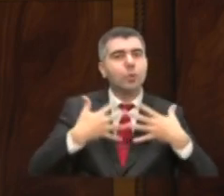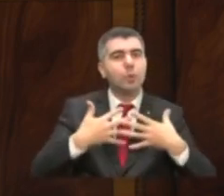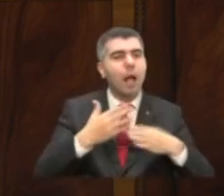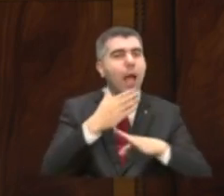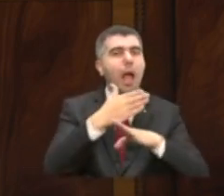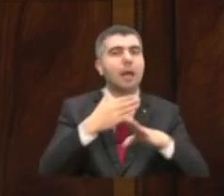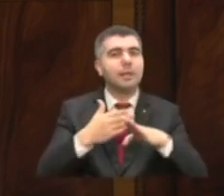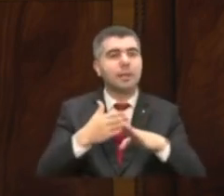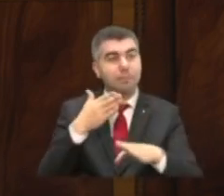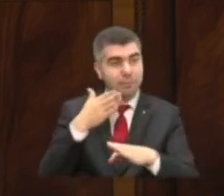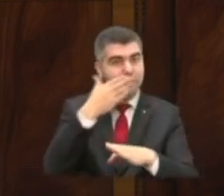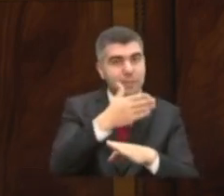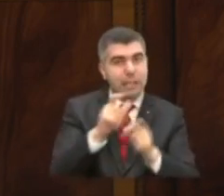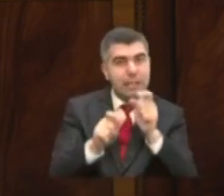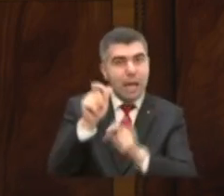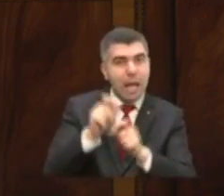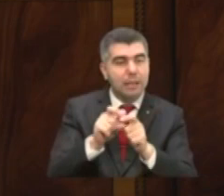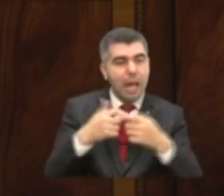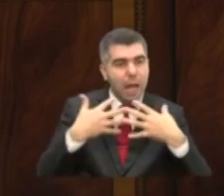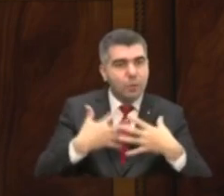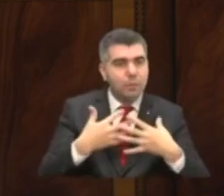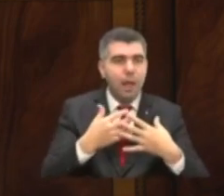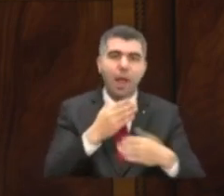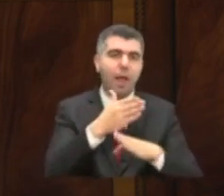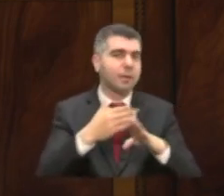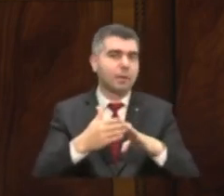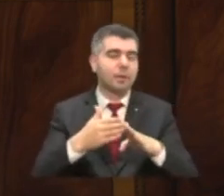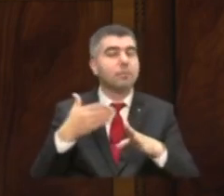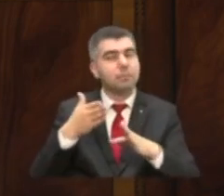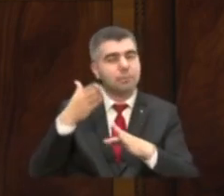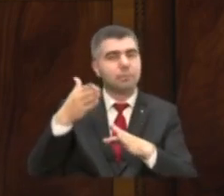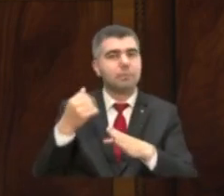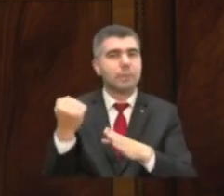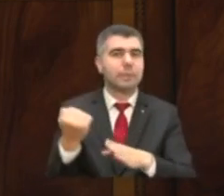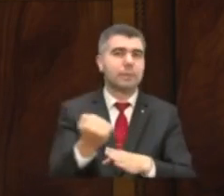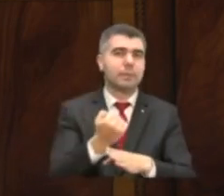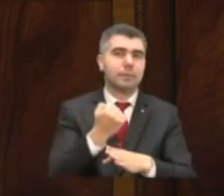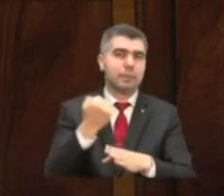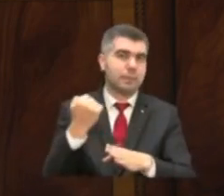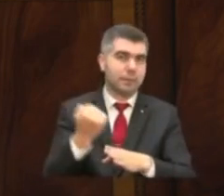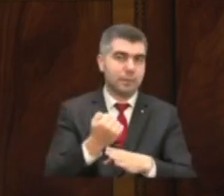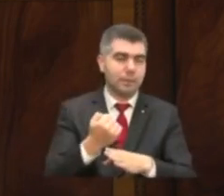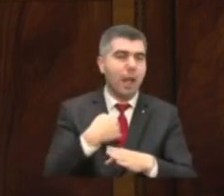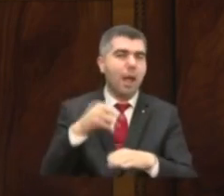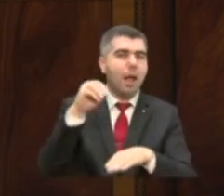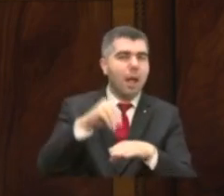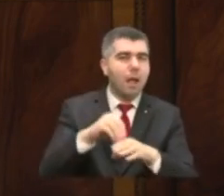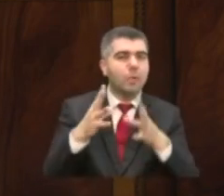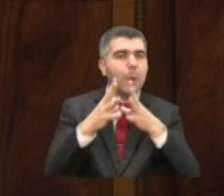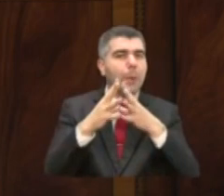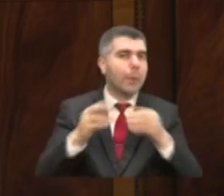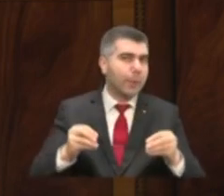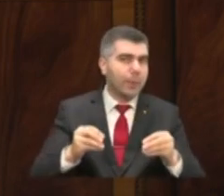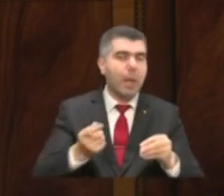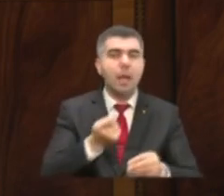مسألة اللي أتمنى أن القطاع الوصي أن يجيب عنها. كذلك غياب الأدوية خاصة الموجهة للأمراض